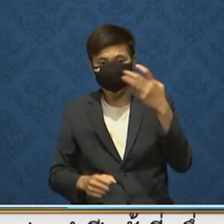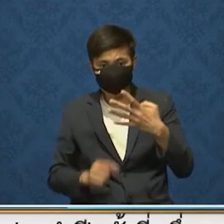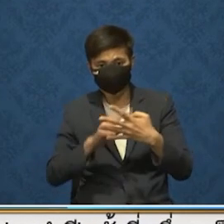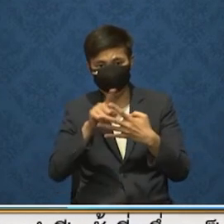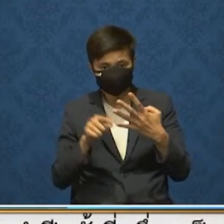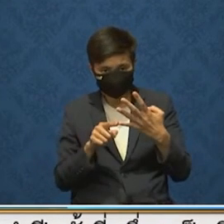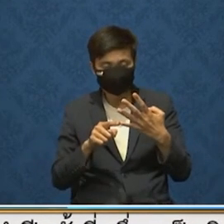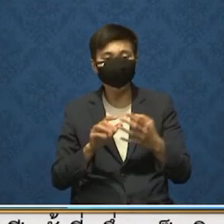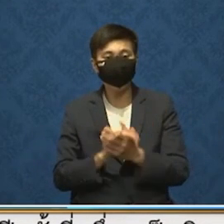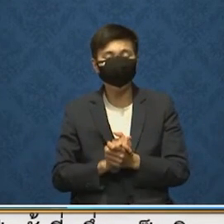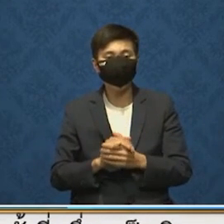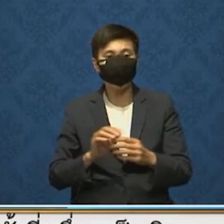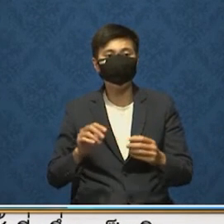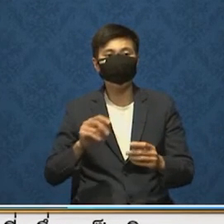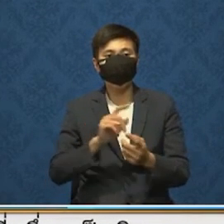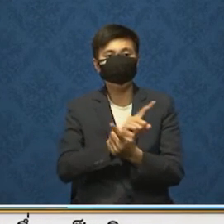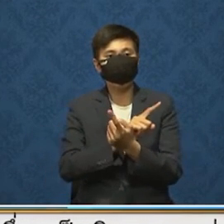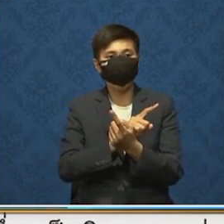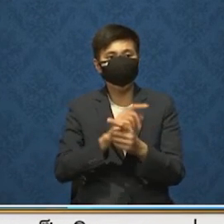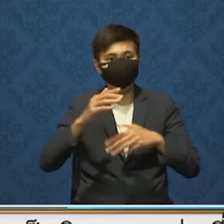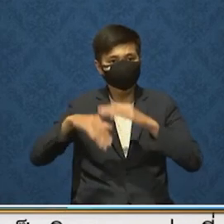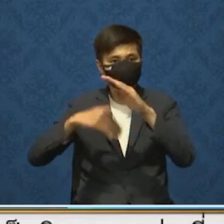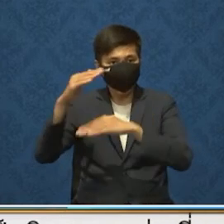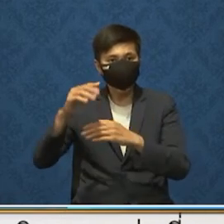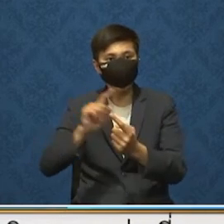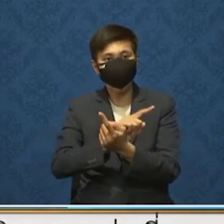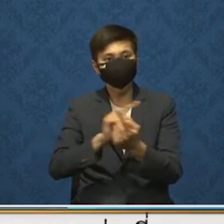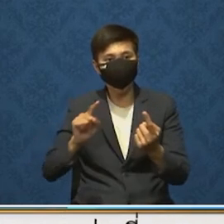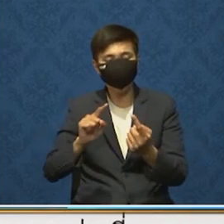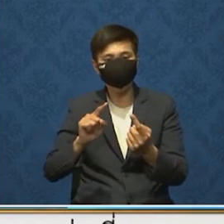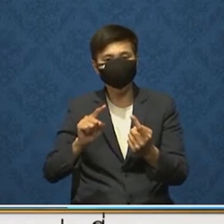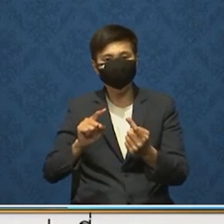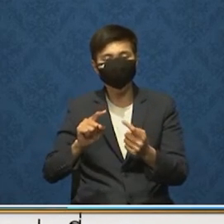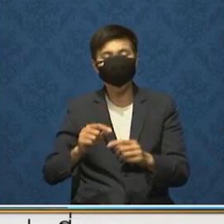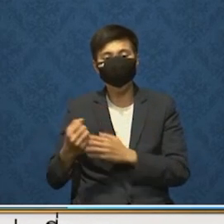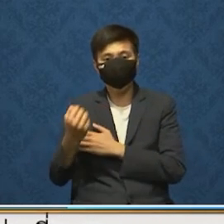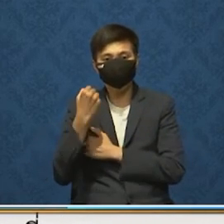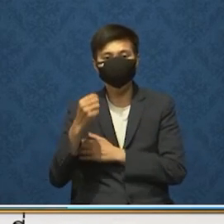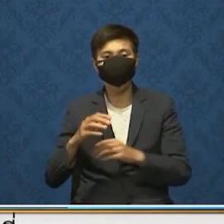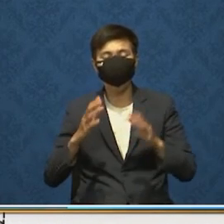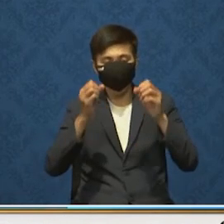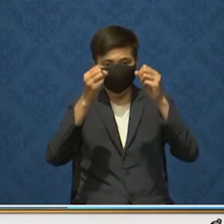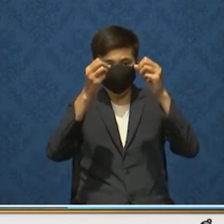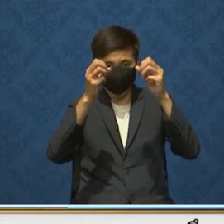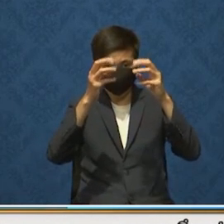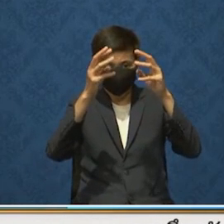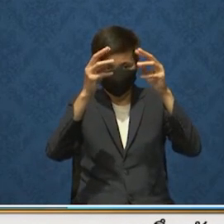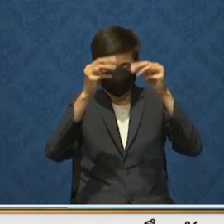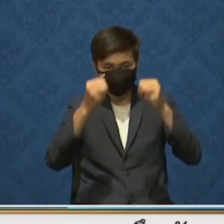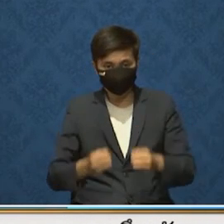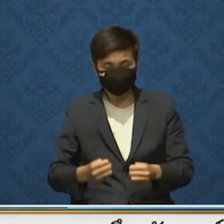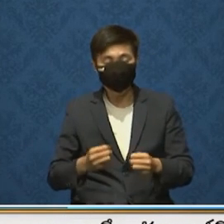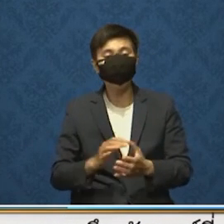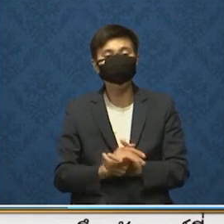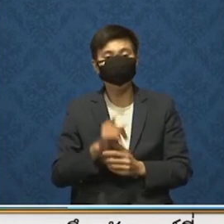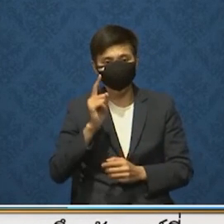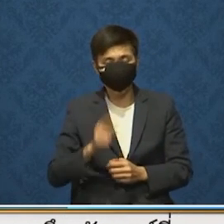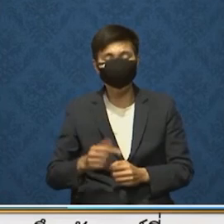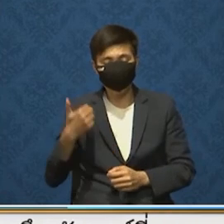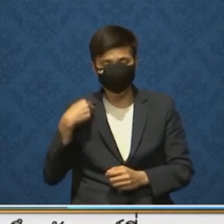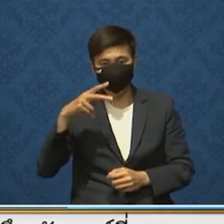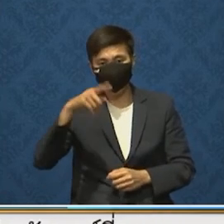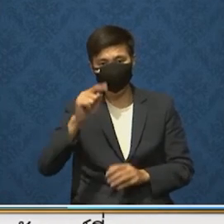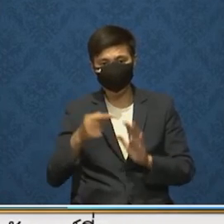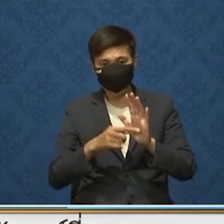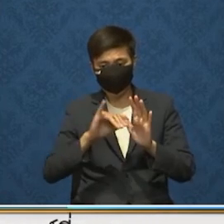สังคมและคามมนคงองมนุย์จะตองใหมีปัชมร ตรจัยสี่ผู้จึง มีปส